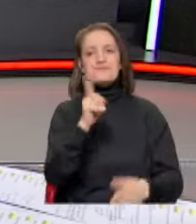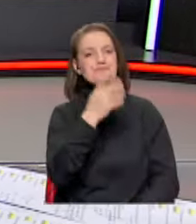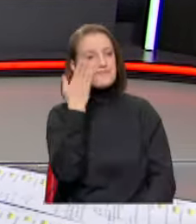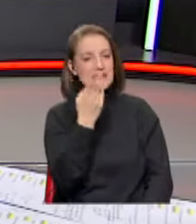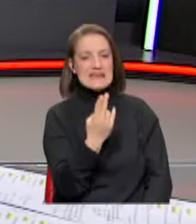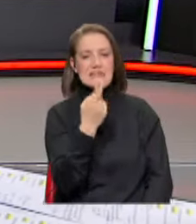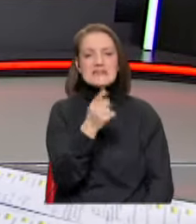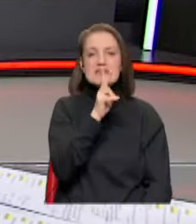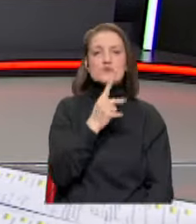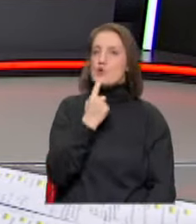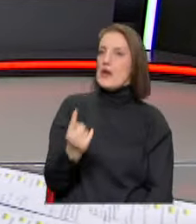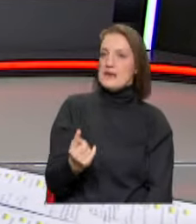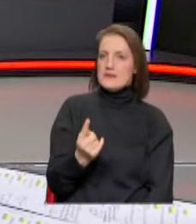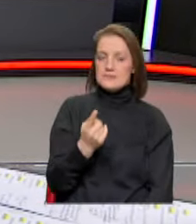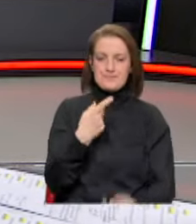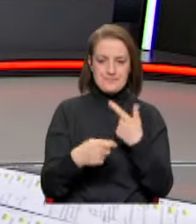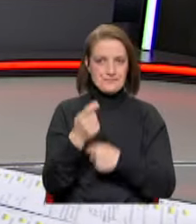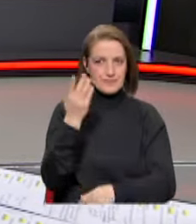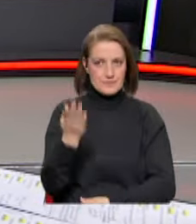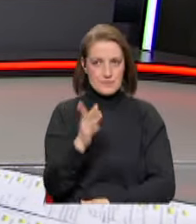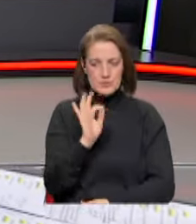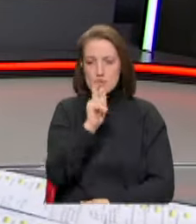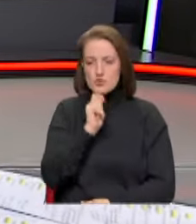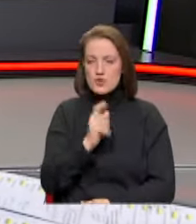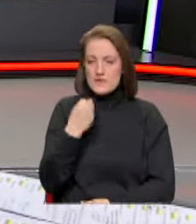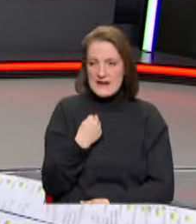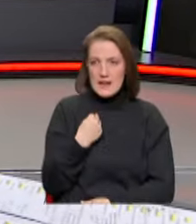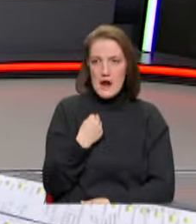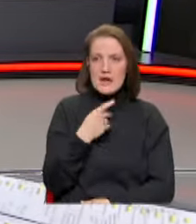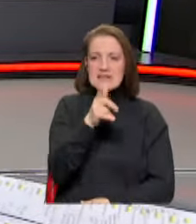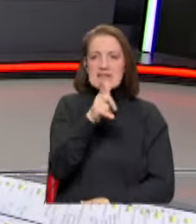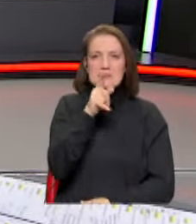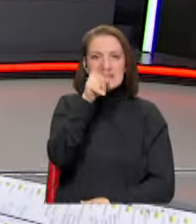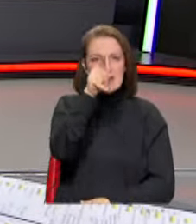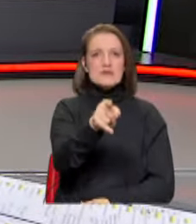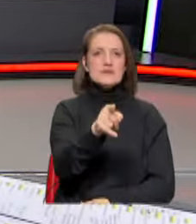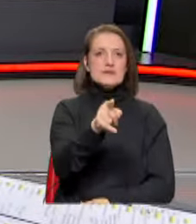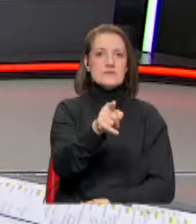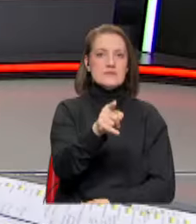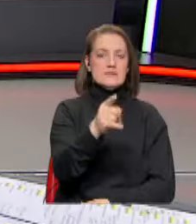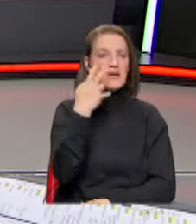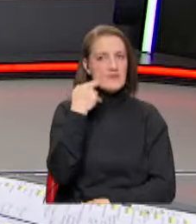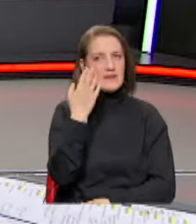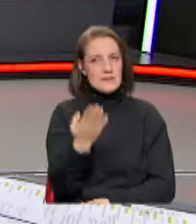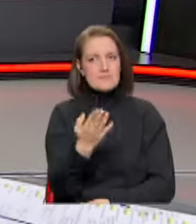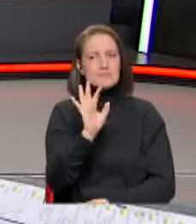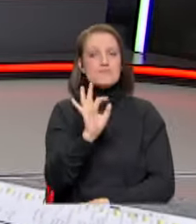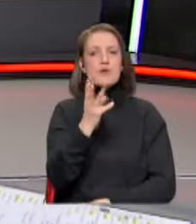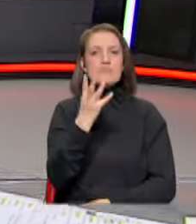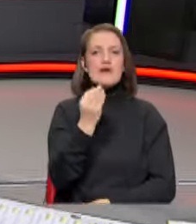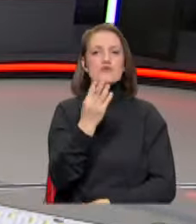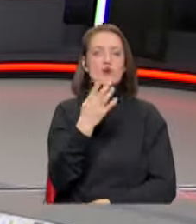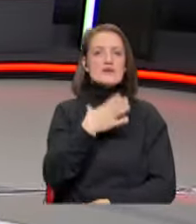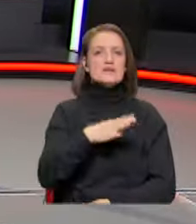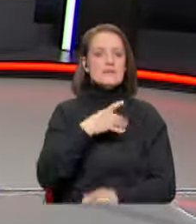700'ü söyleyin esnafa böyle söz verdiler sesimiz sensin Efendim böyle pek çok